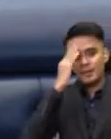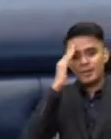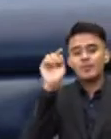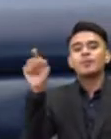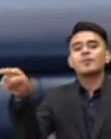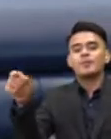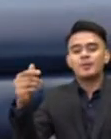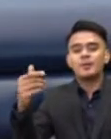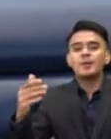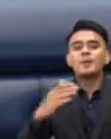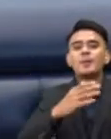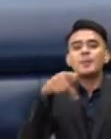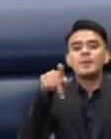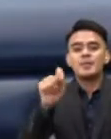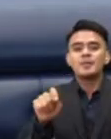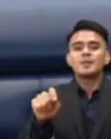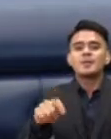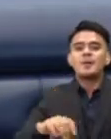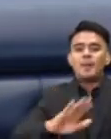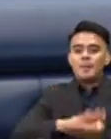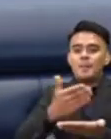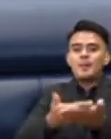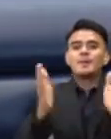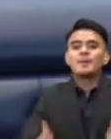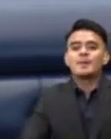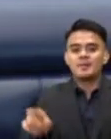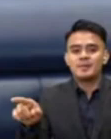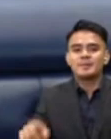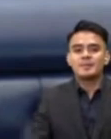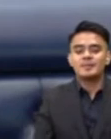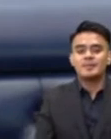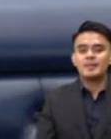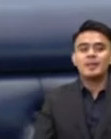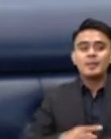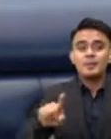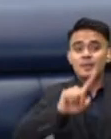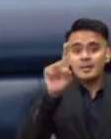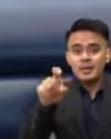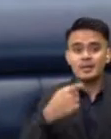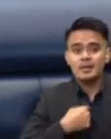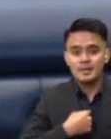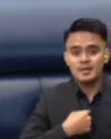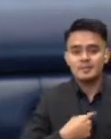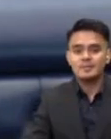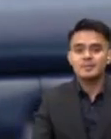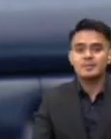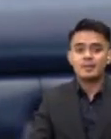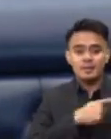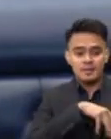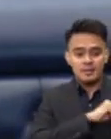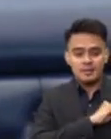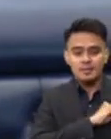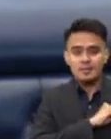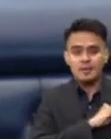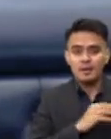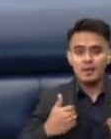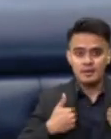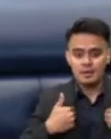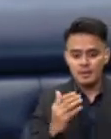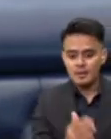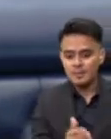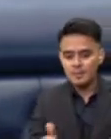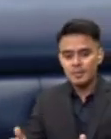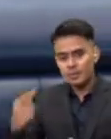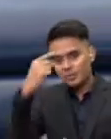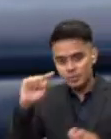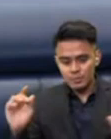merupakan part time dia tukang masak cuma persoalan saya ialah Adakah Kementerian mempunyai perancangan